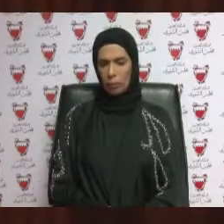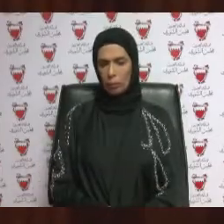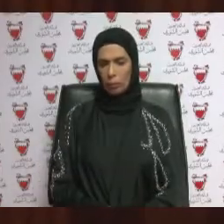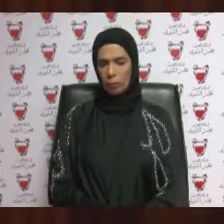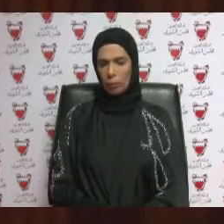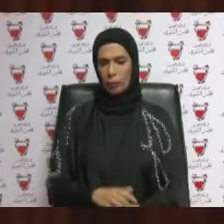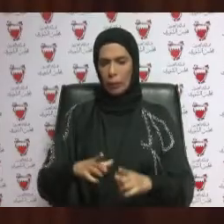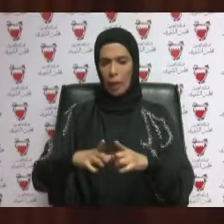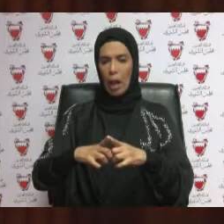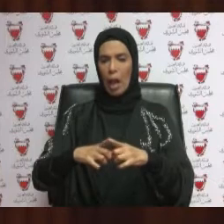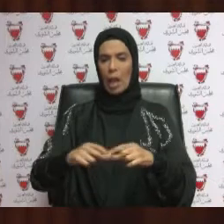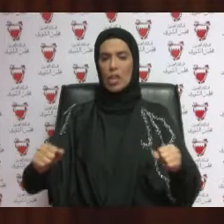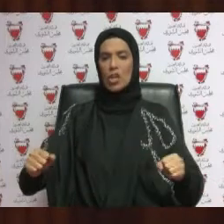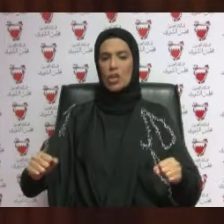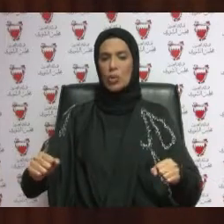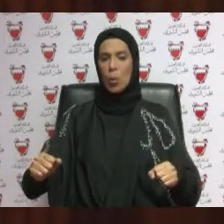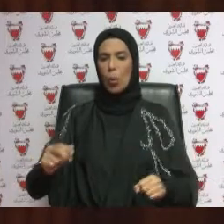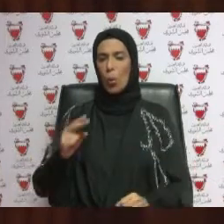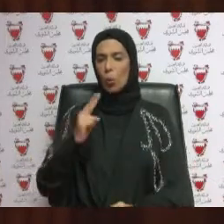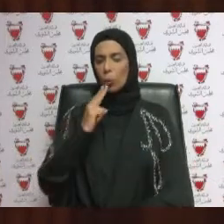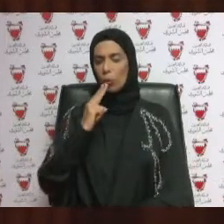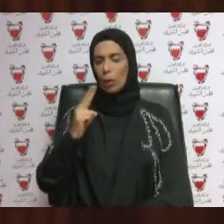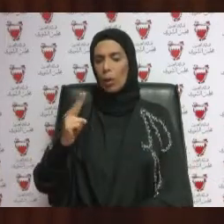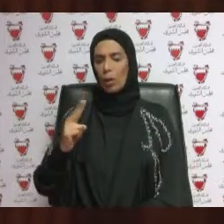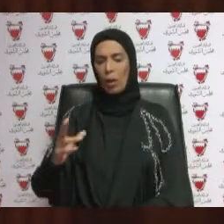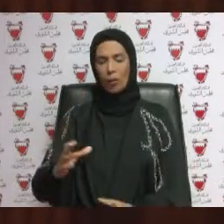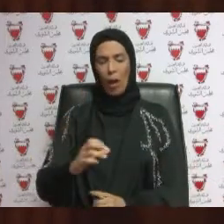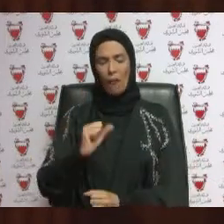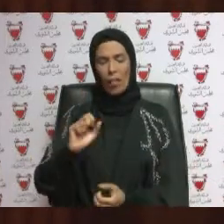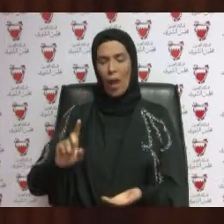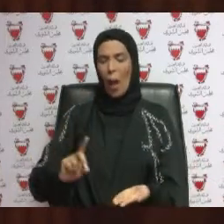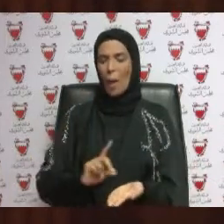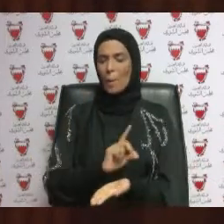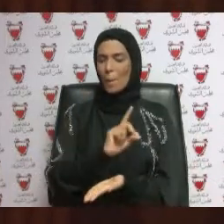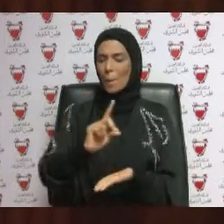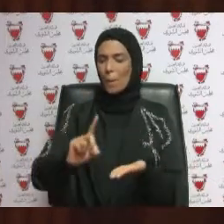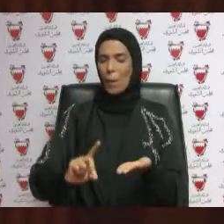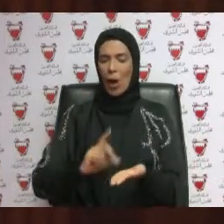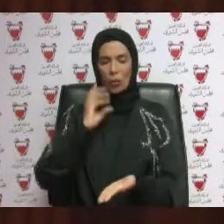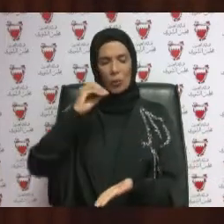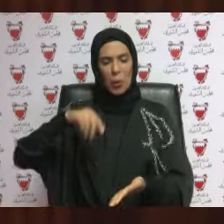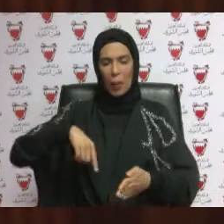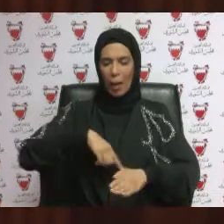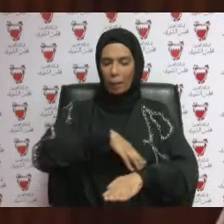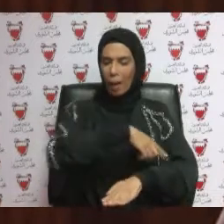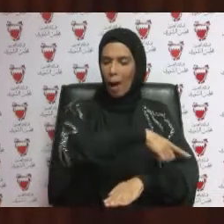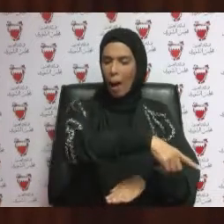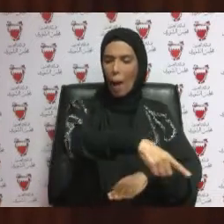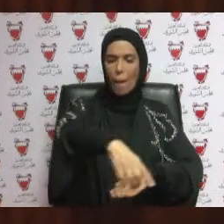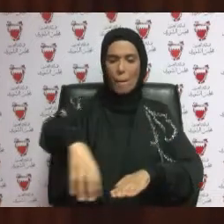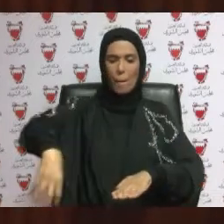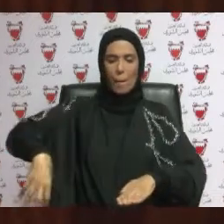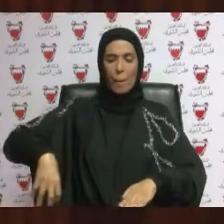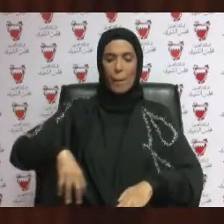لخليج توبلي طبعا تحافظ على طبيعته البيئية وتجمل المنطقة المحيطة به